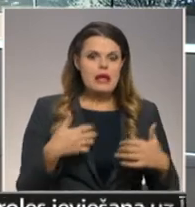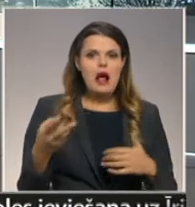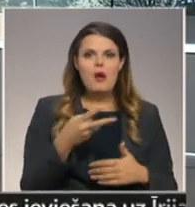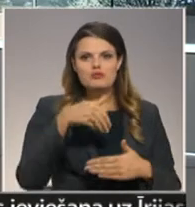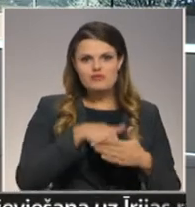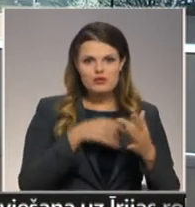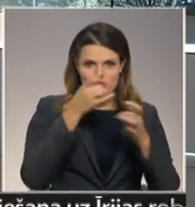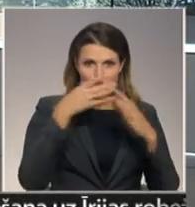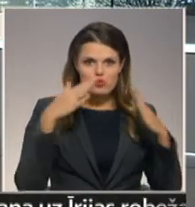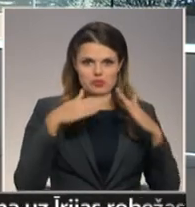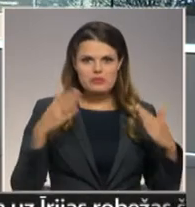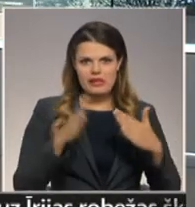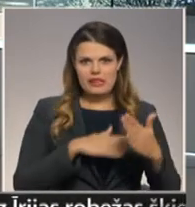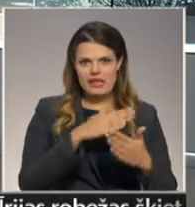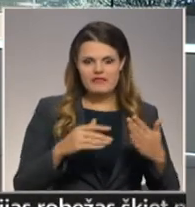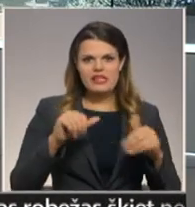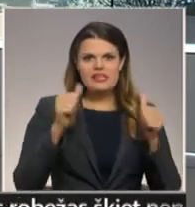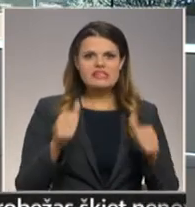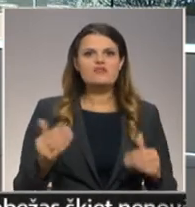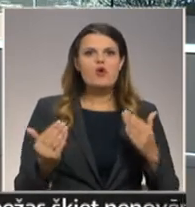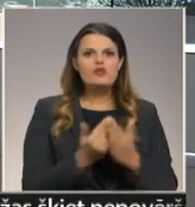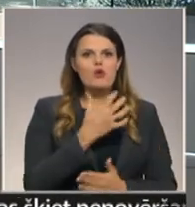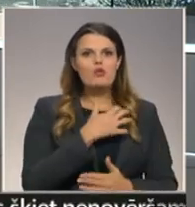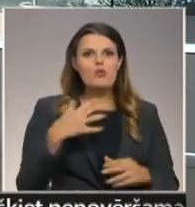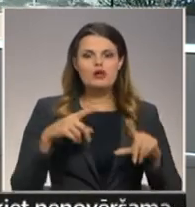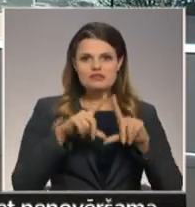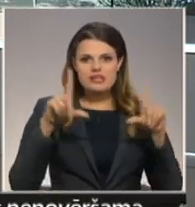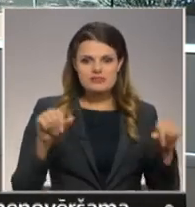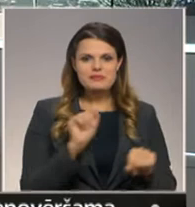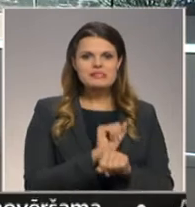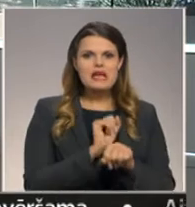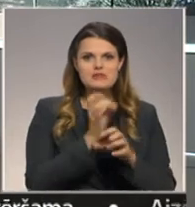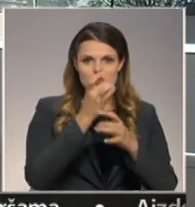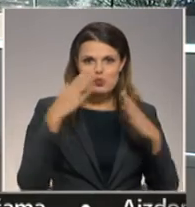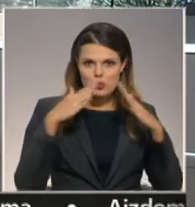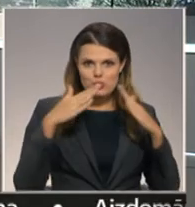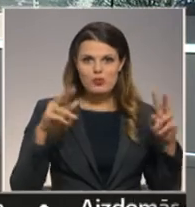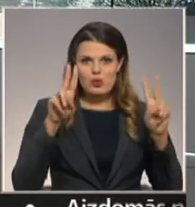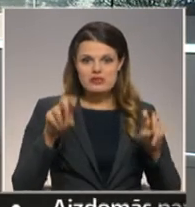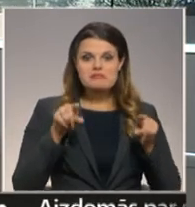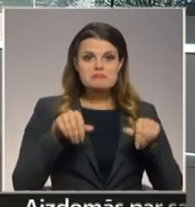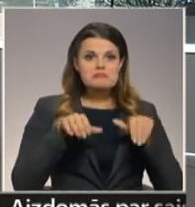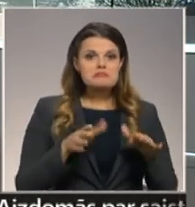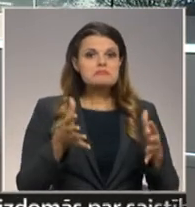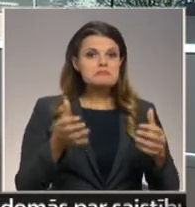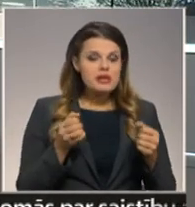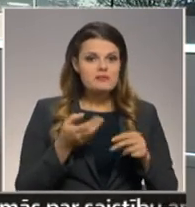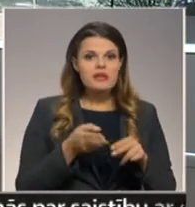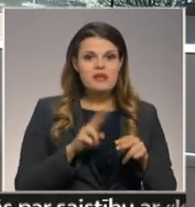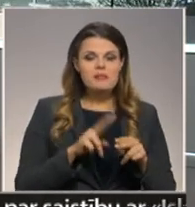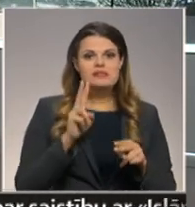vēsturiskos kultūras namus likvidēt un izveidot jaunu pašvaldības iestādi Salaspils kultūras nams. Šāds lēmums esot pieņemts tādēļ, ka